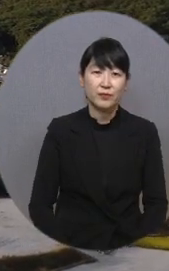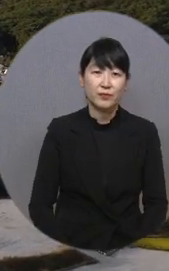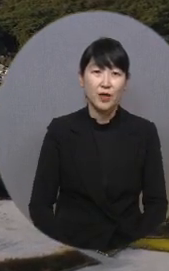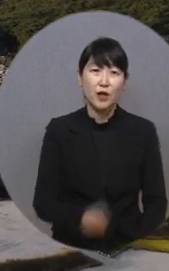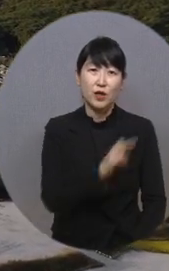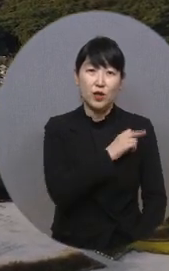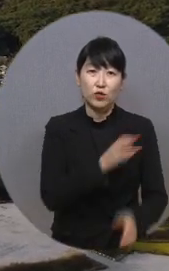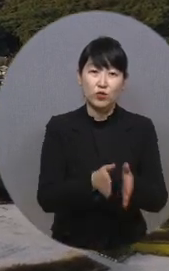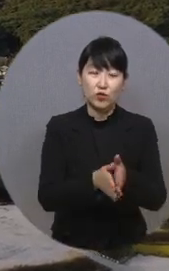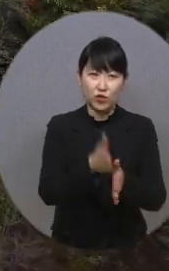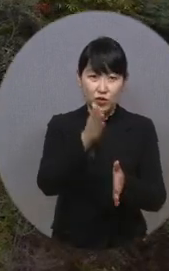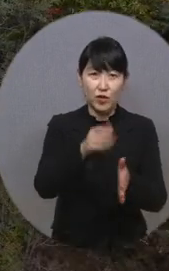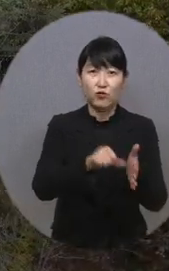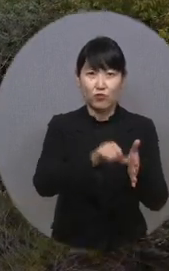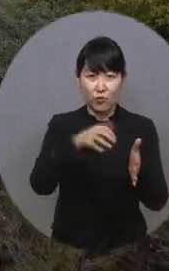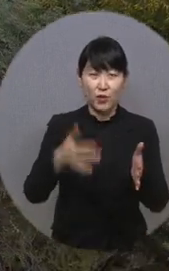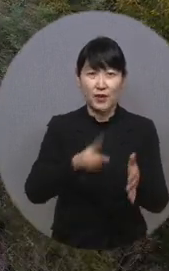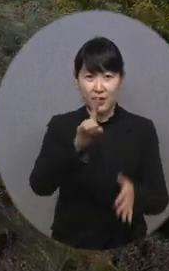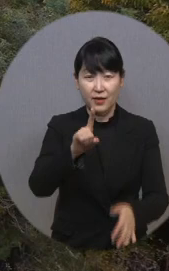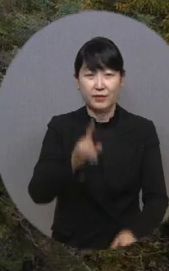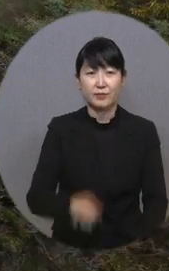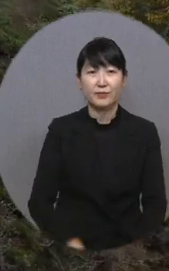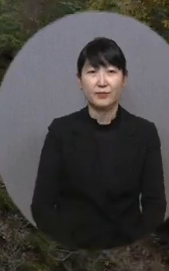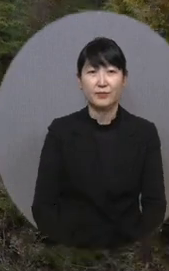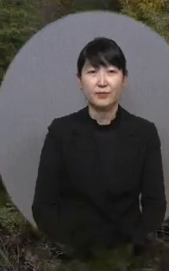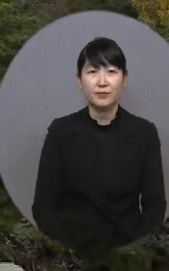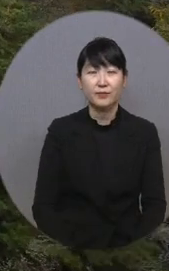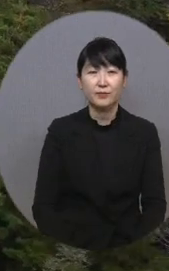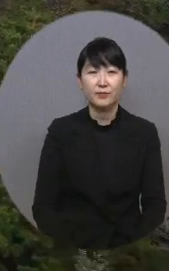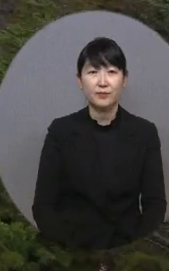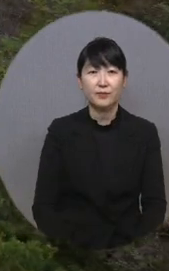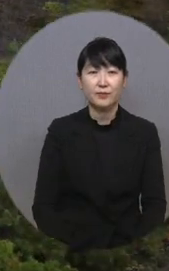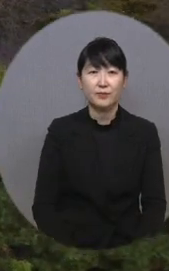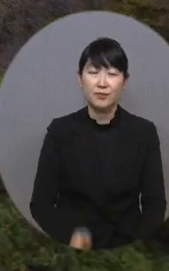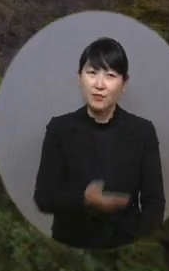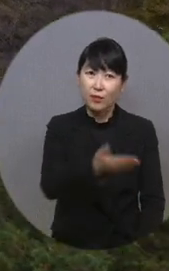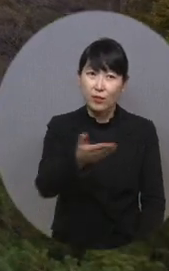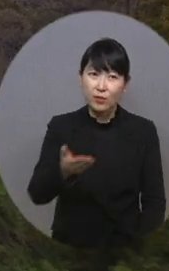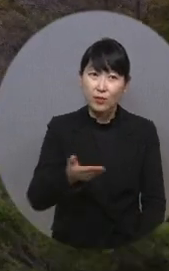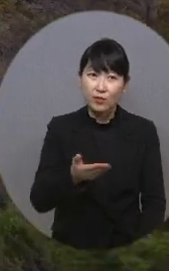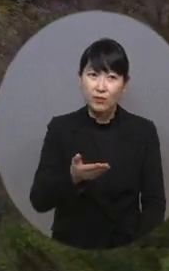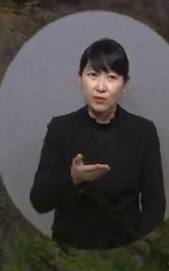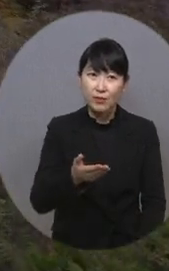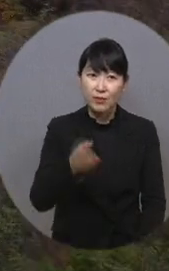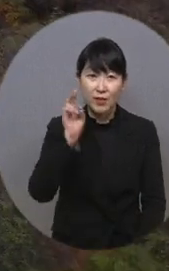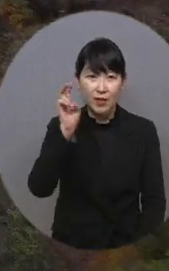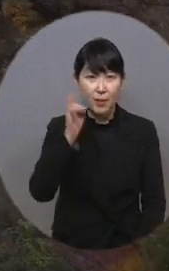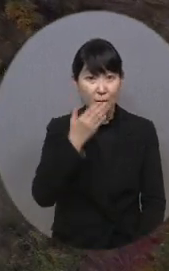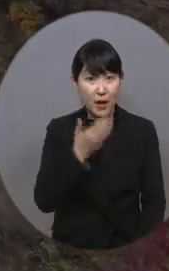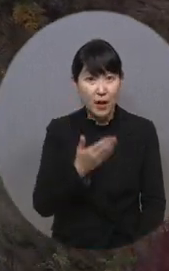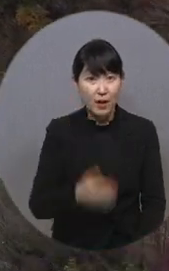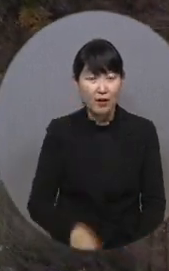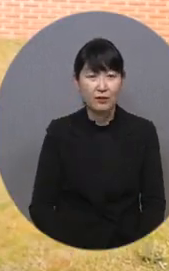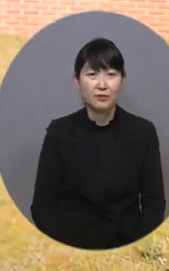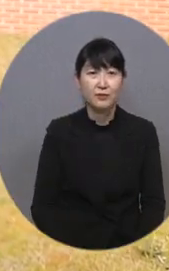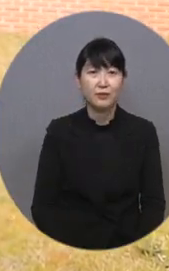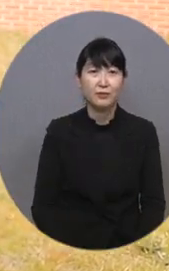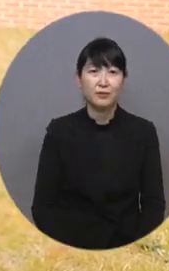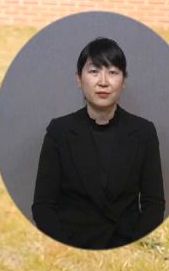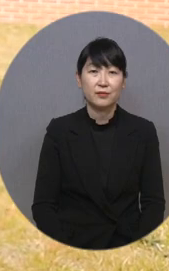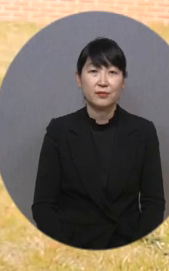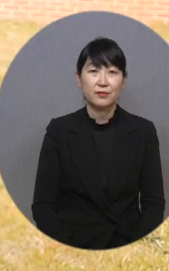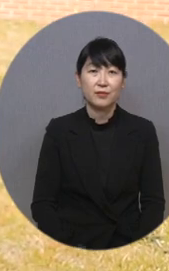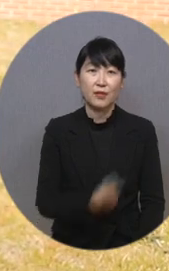영주하면 또 빼놓을 수 없는 한 가지가 있는데요. 여러분은 혹시 짐작이 가시나요?